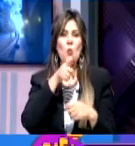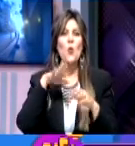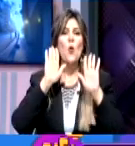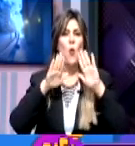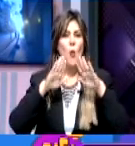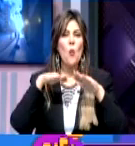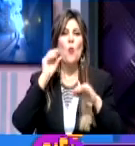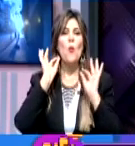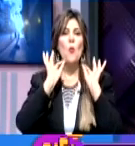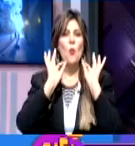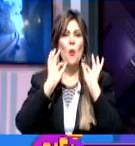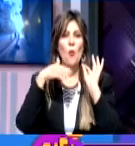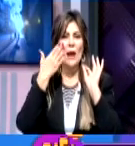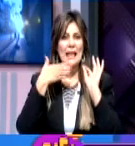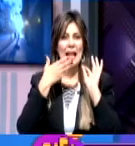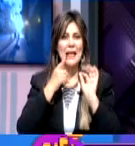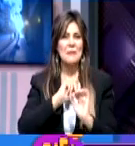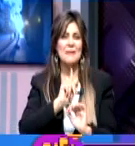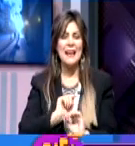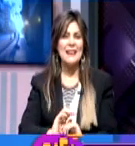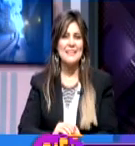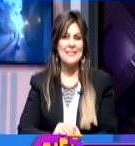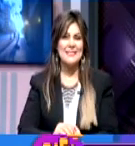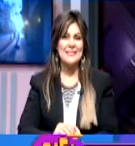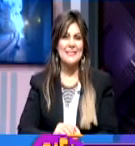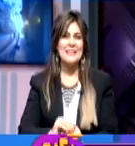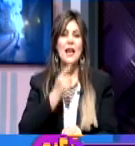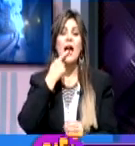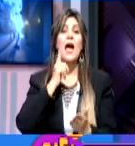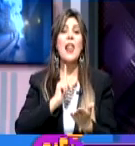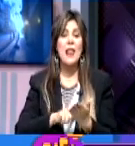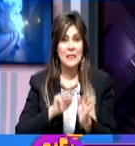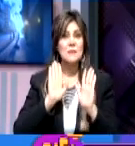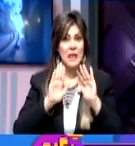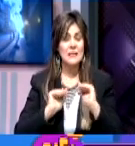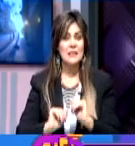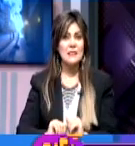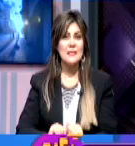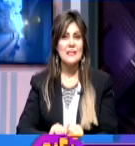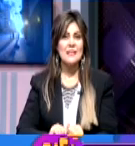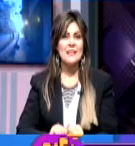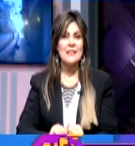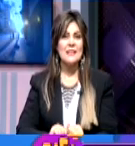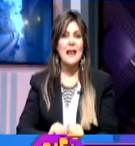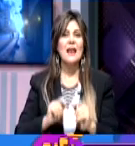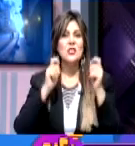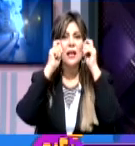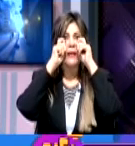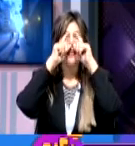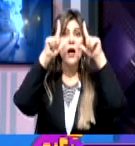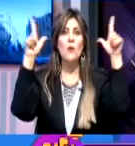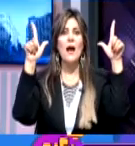مثلا برنامج مكرر او الكلمات بيسمعوها على اذانهم، لكن هم لازم يحصل ده علشان نعمل توعوية